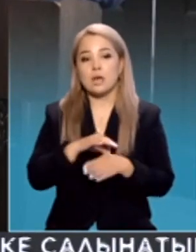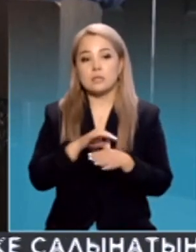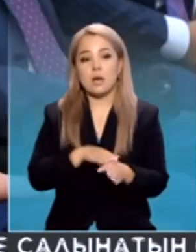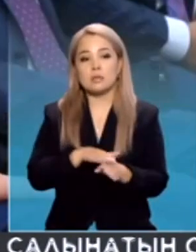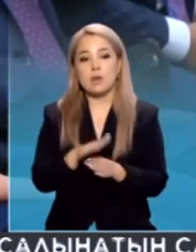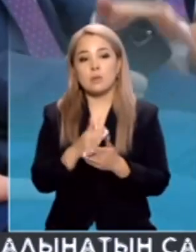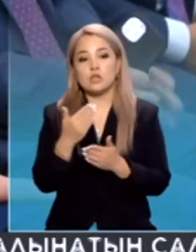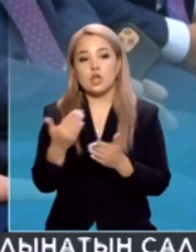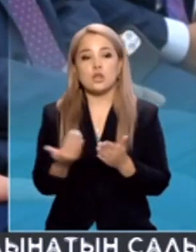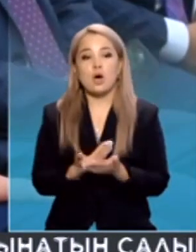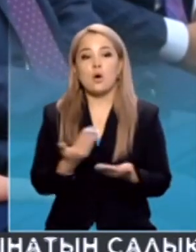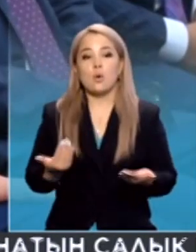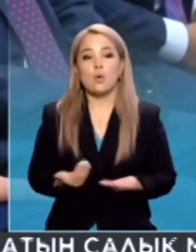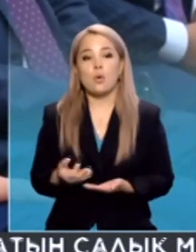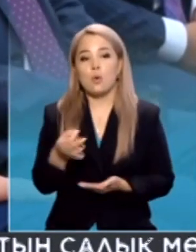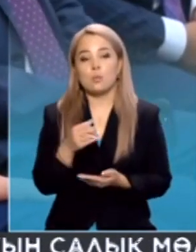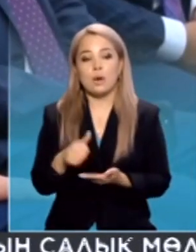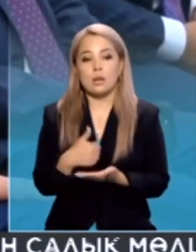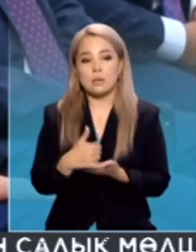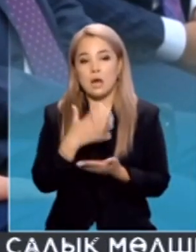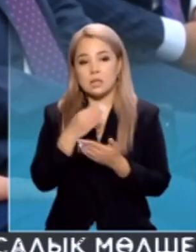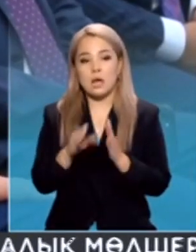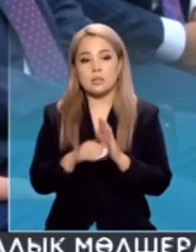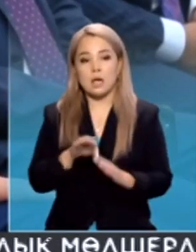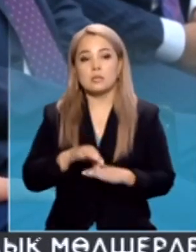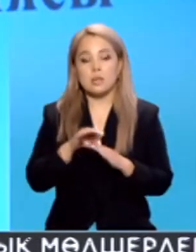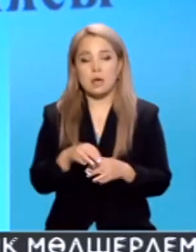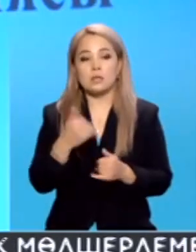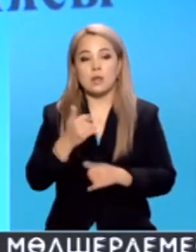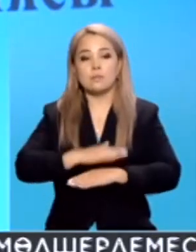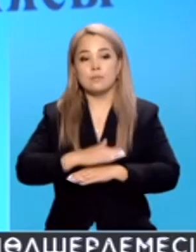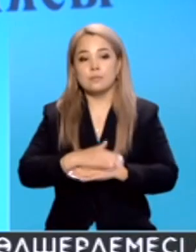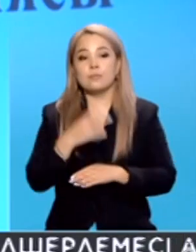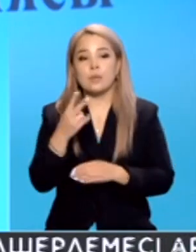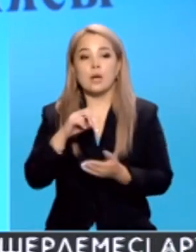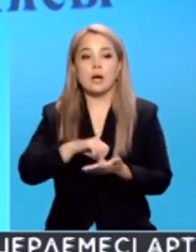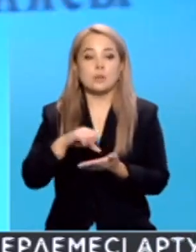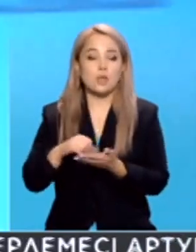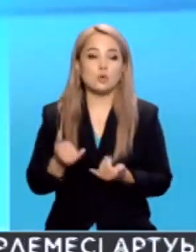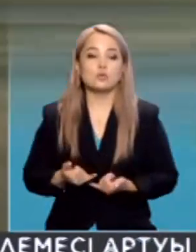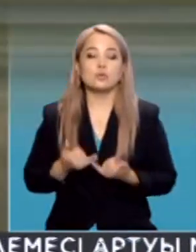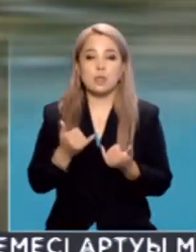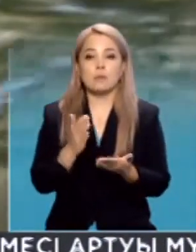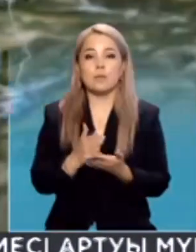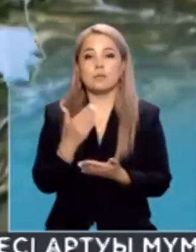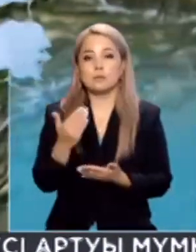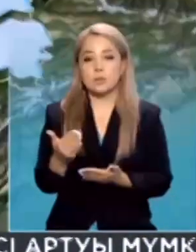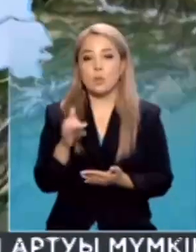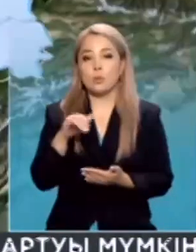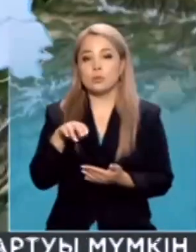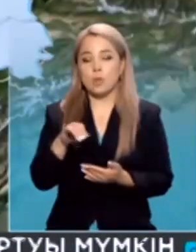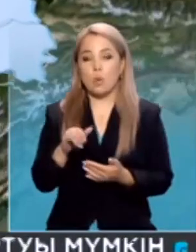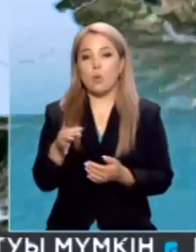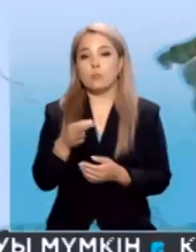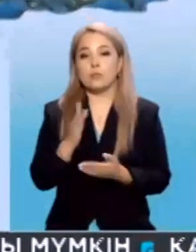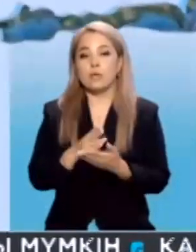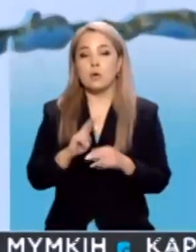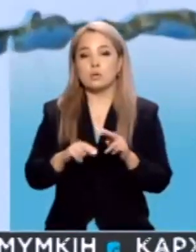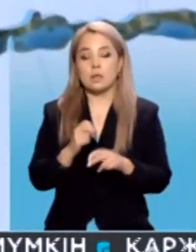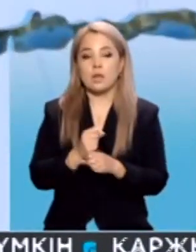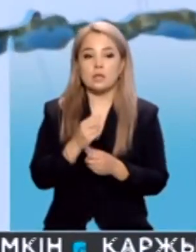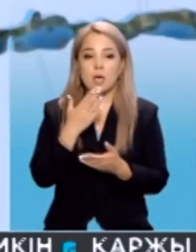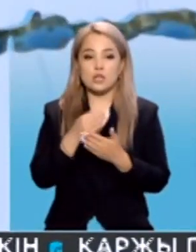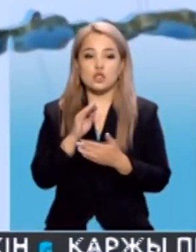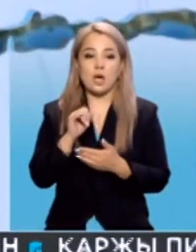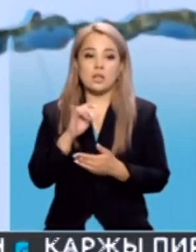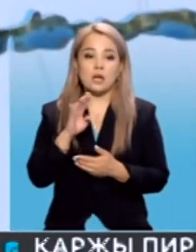Алдағы уақытта жаңа өңірге облыс әкімі сайланады. Оған тәртіп бойынша кемінде екі кандидатура ұсынылады. Ұлытау облысының құрамына Жаңарқа,